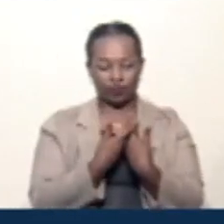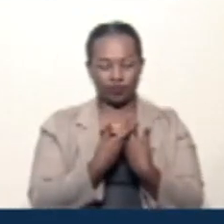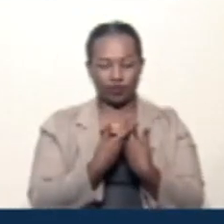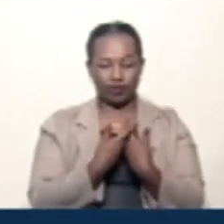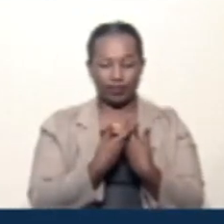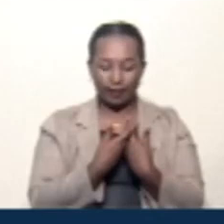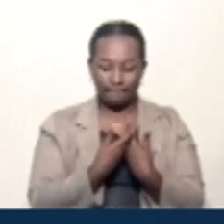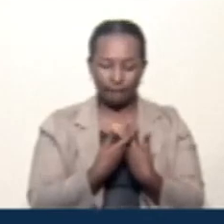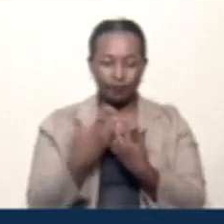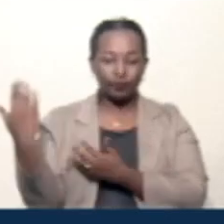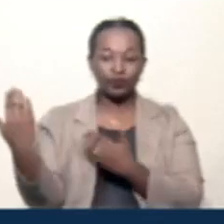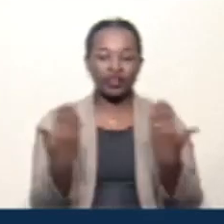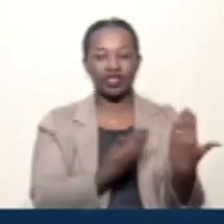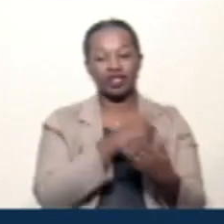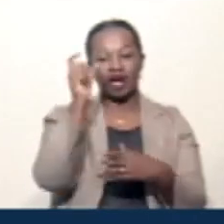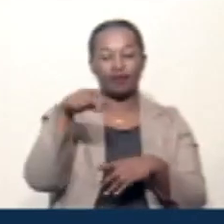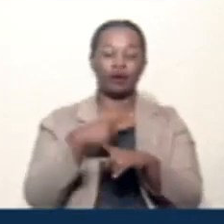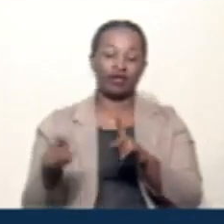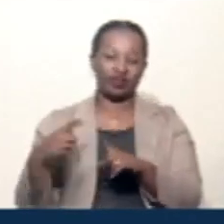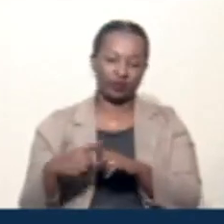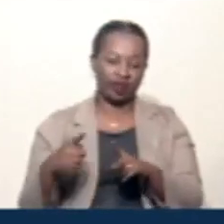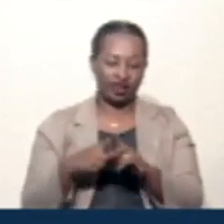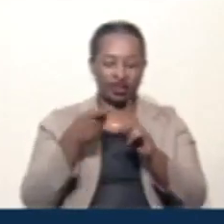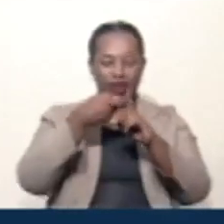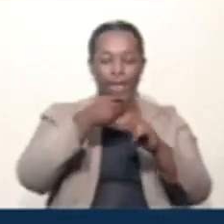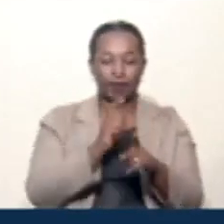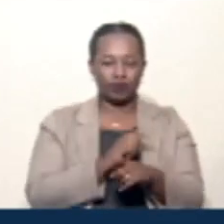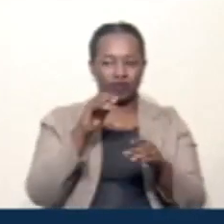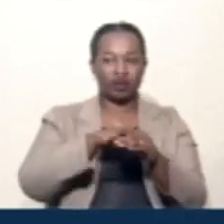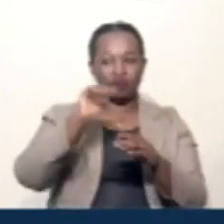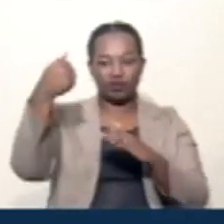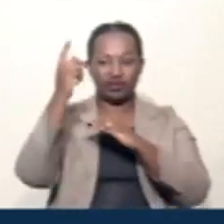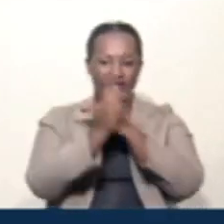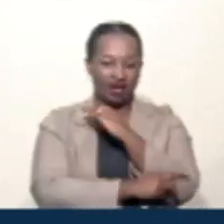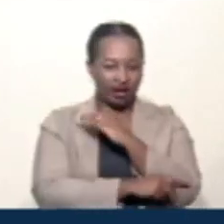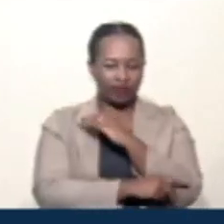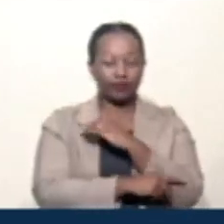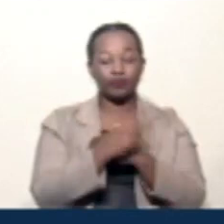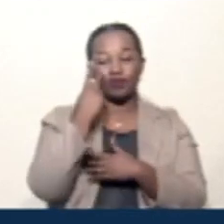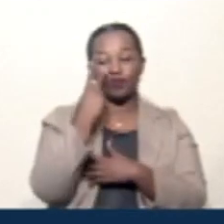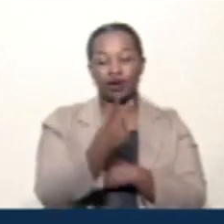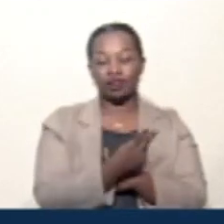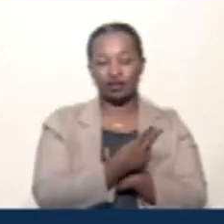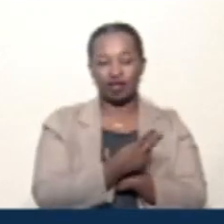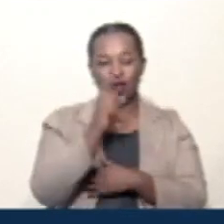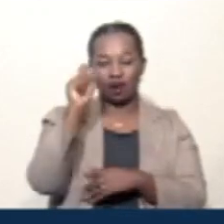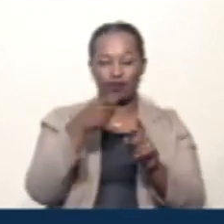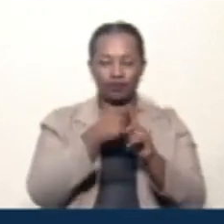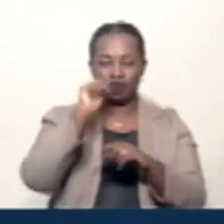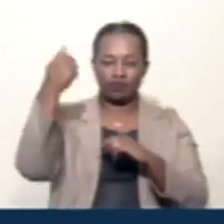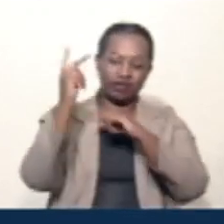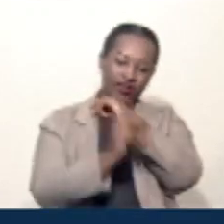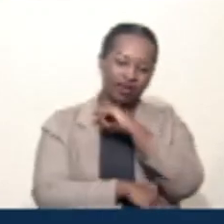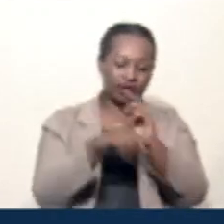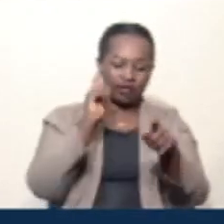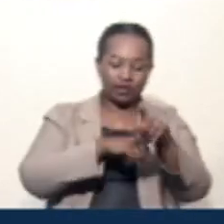rizwamo ryakira abantu batandukanye baturutse no mu zindi ntara. Ugasanga rero n'abaturutse mu zindi ntara